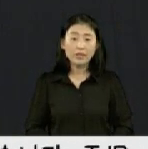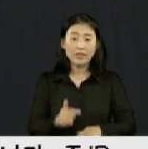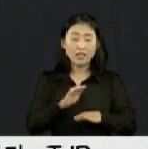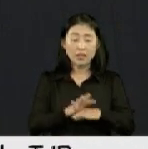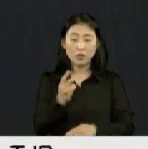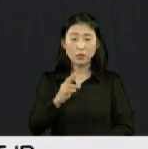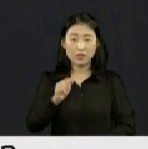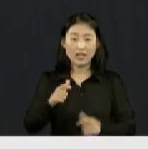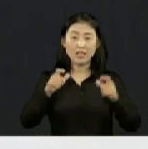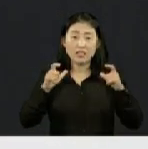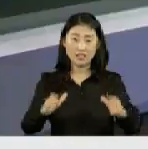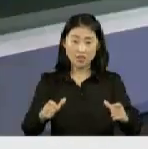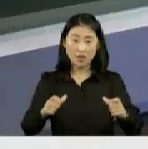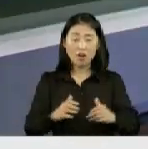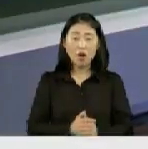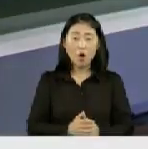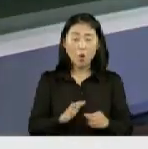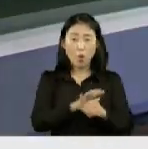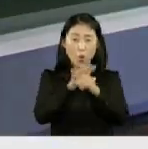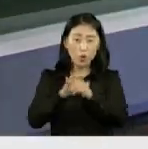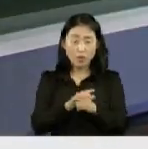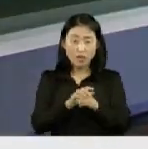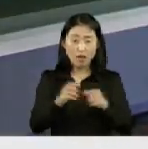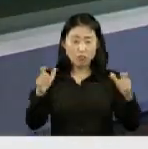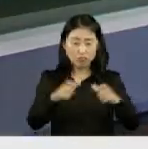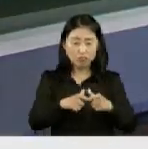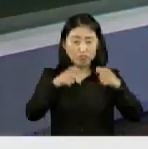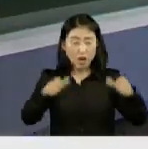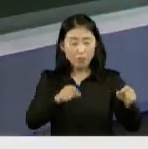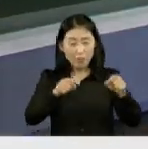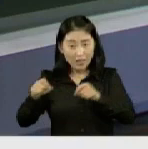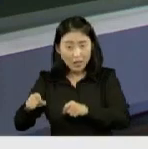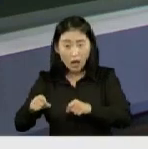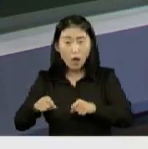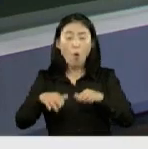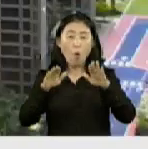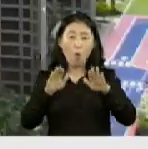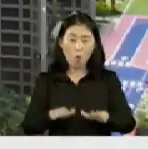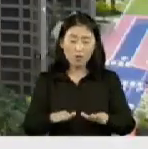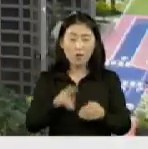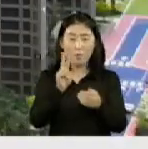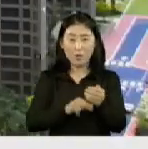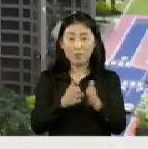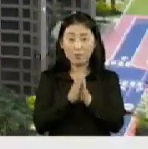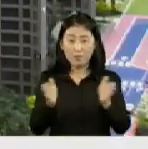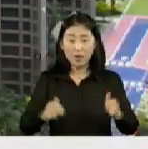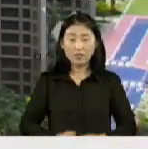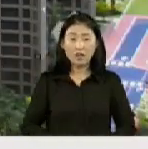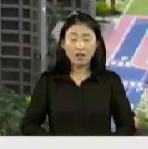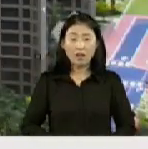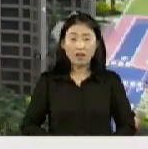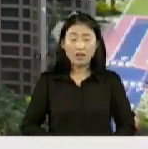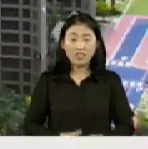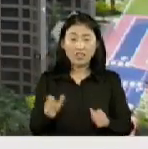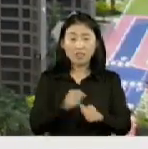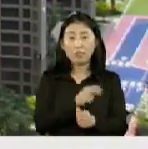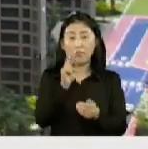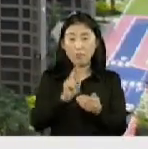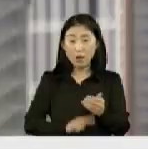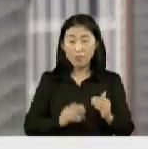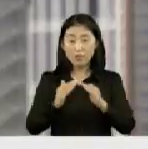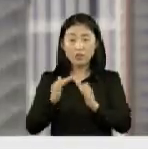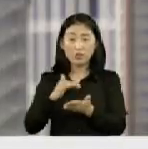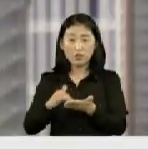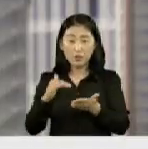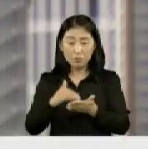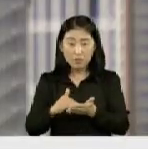대전 용산지구 호반 서밋이 코로나19 재확산으로 미뤄오던 분양 절차에 들어갔습니다. 청약 첫날 특별 공급